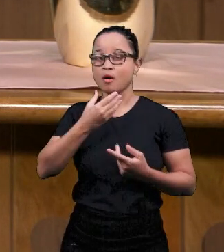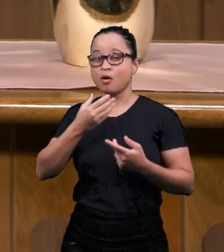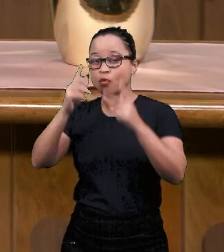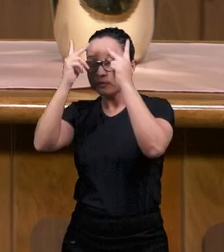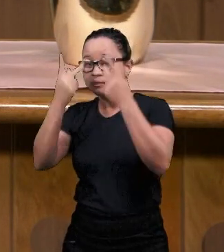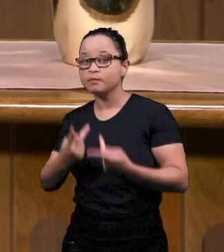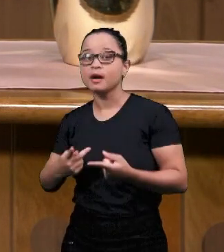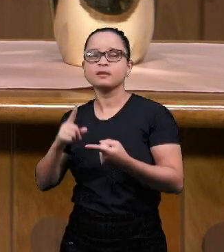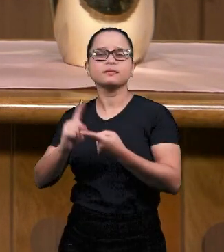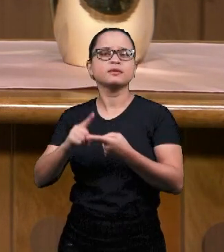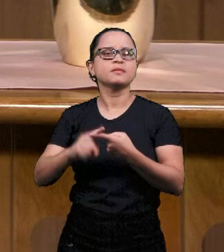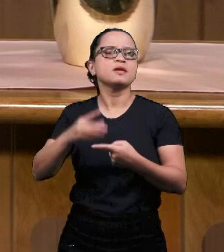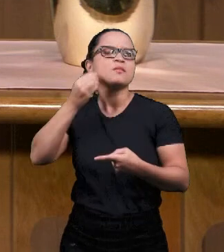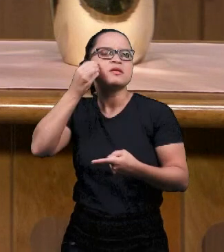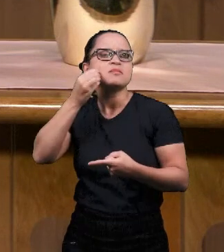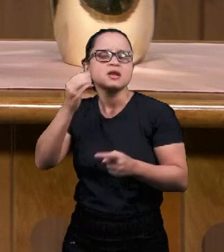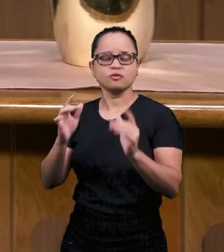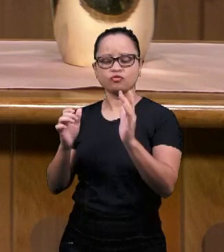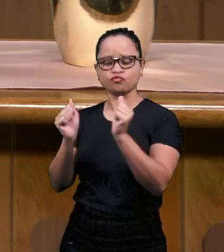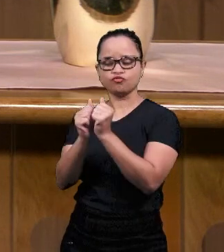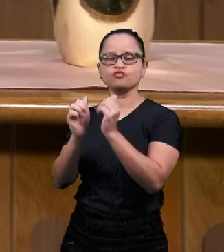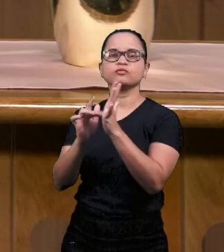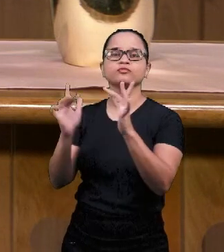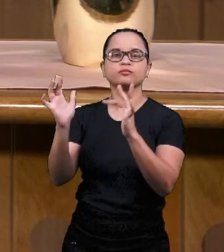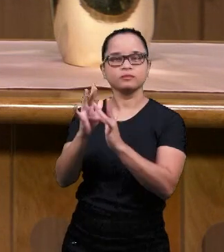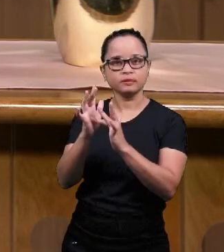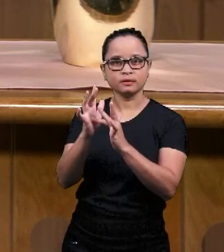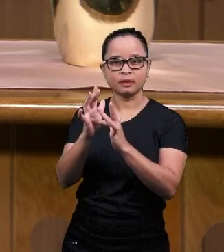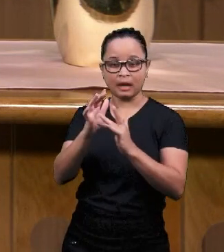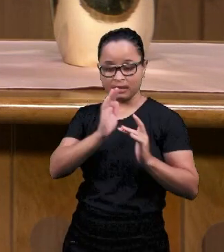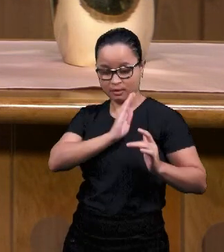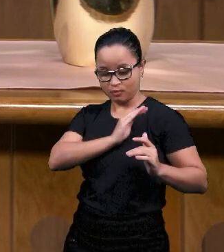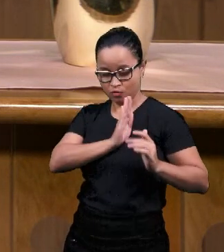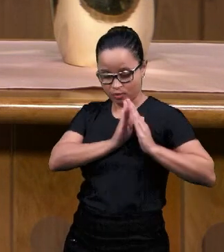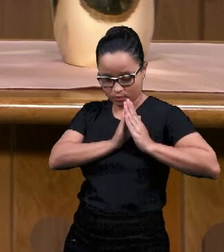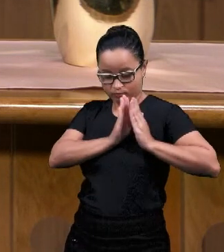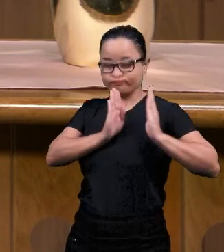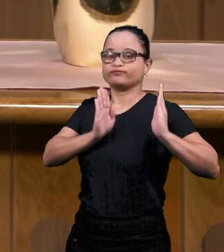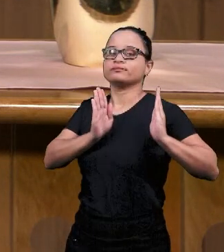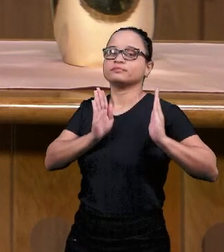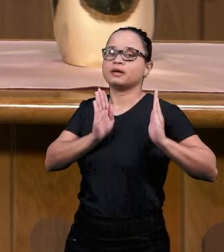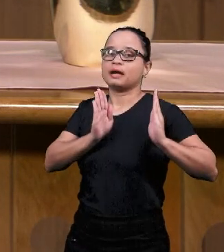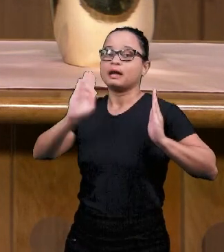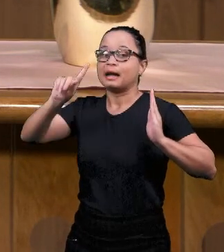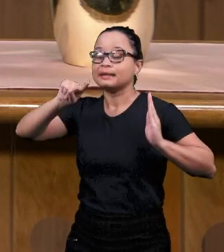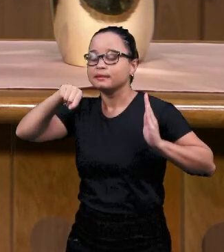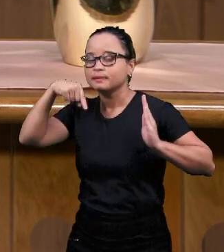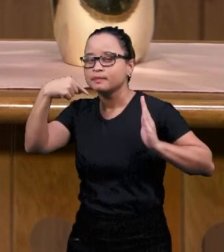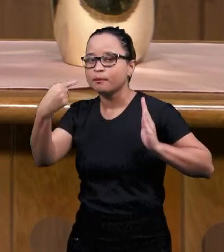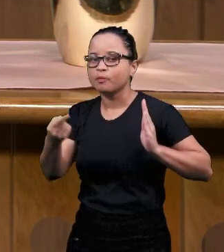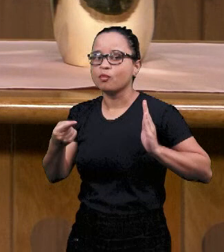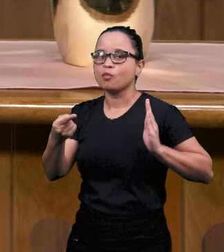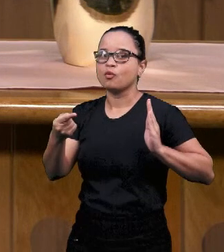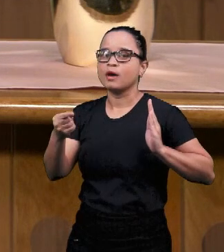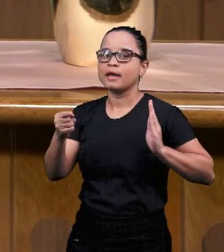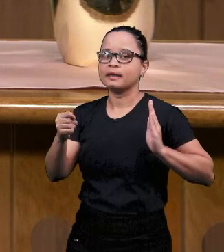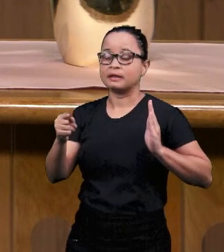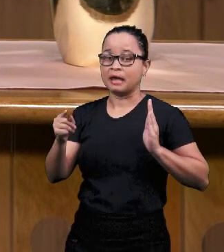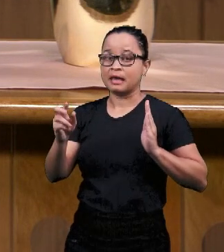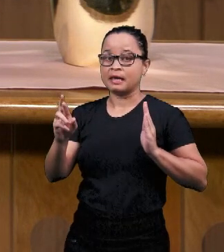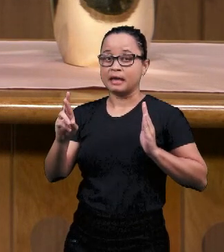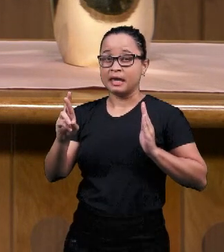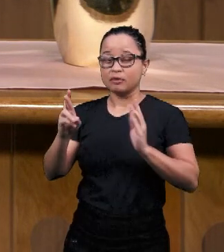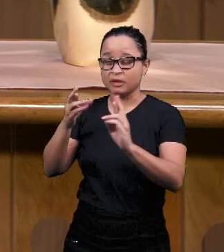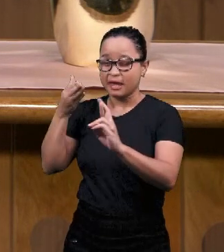Сначала человек имеет переживание с Иисусом, открывает сердце свое, а потом он